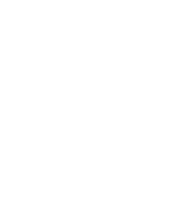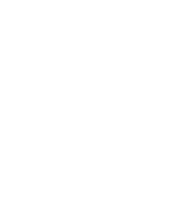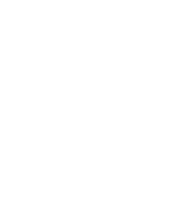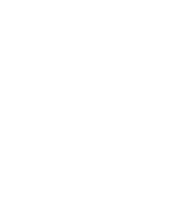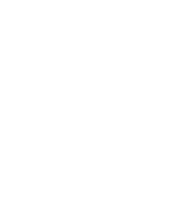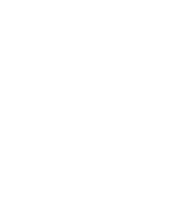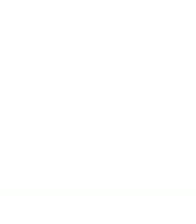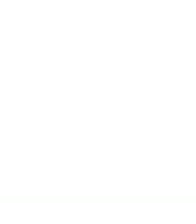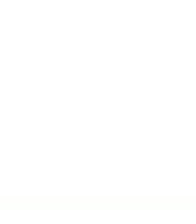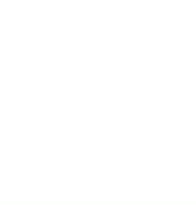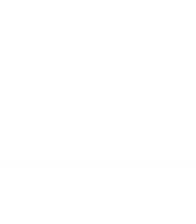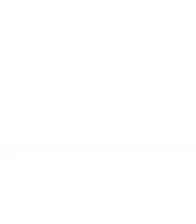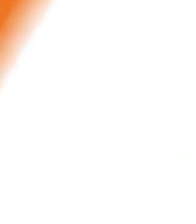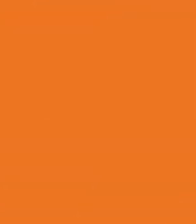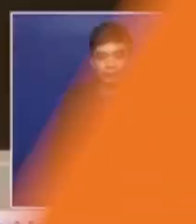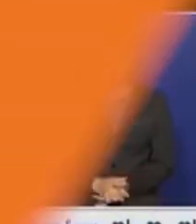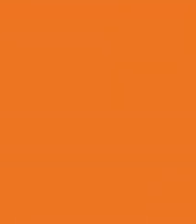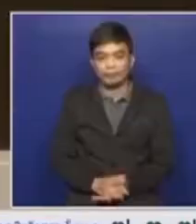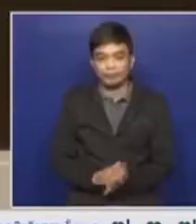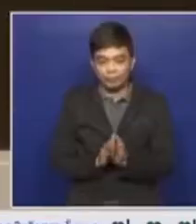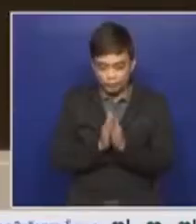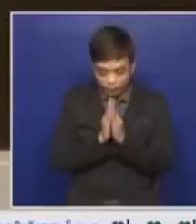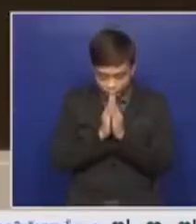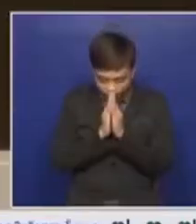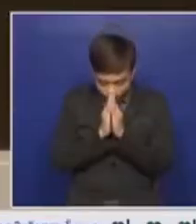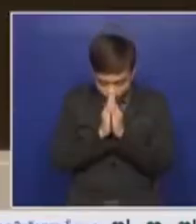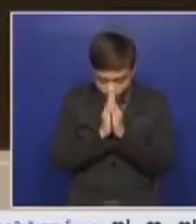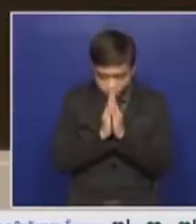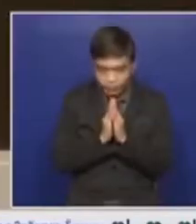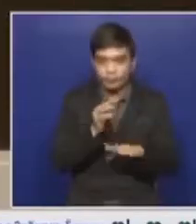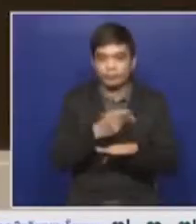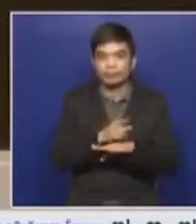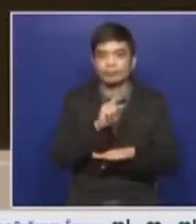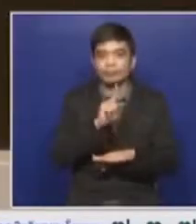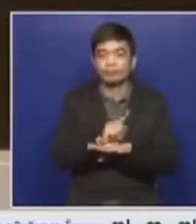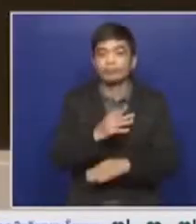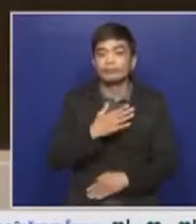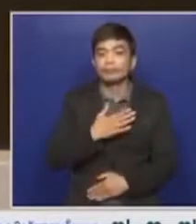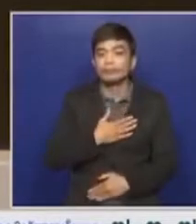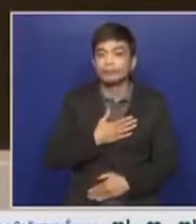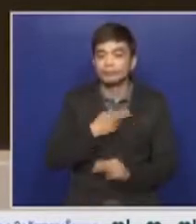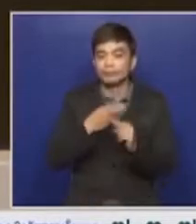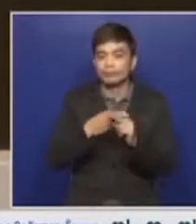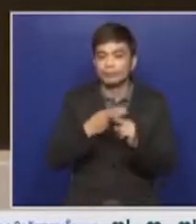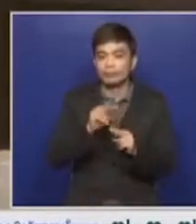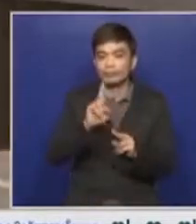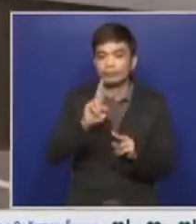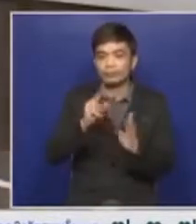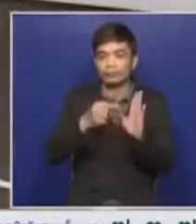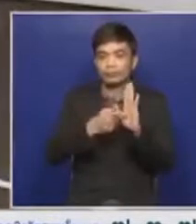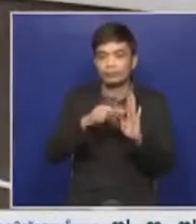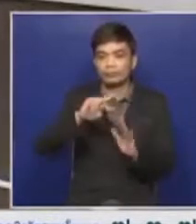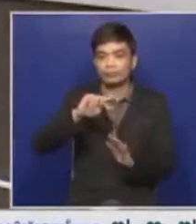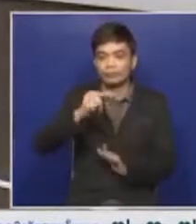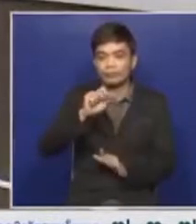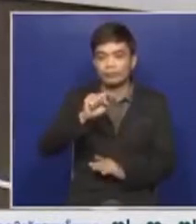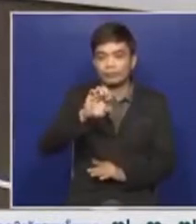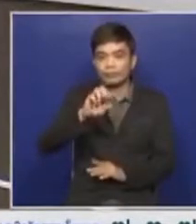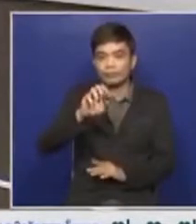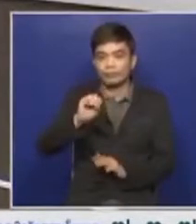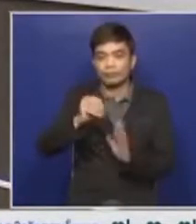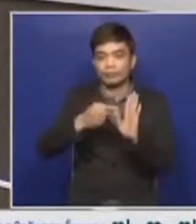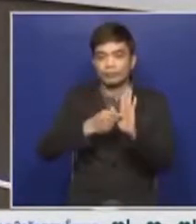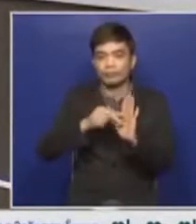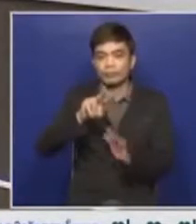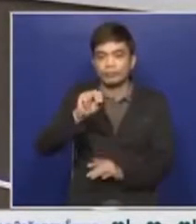นักเรียนท่านประธานผมรังสิมาลมบัญชีรายชื่อพรรคก้าวไกล